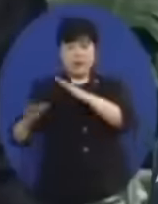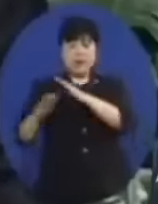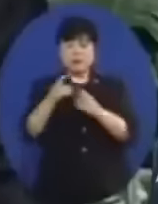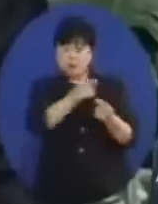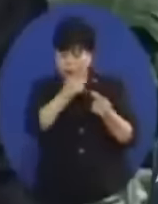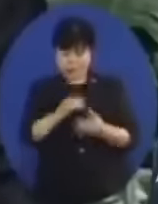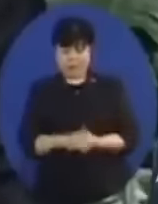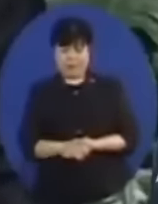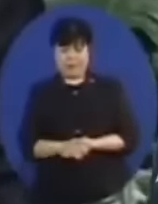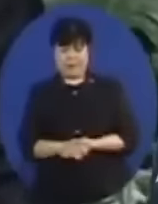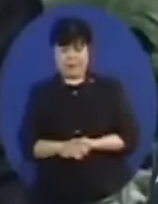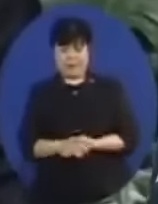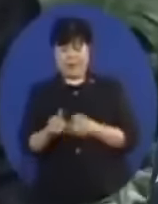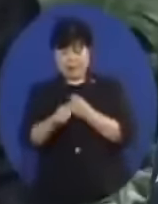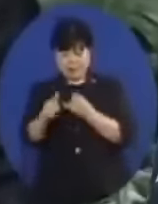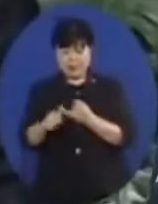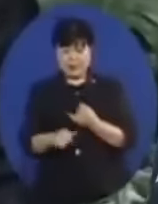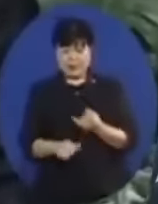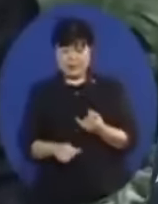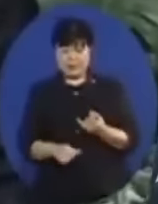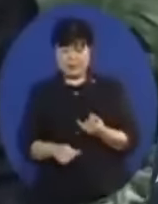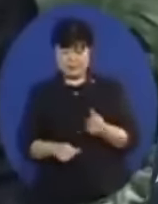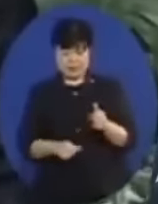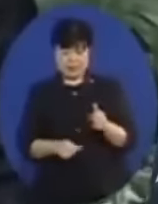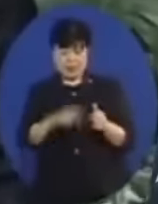가정생활에도 남편이 미우면,